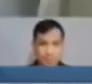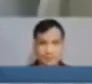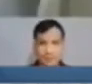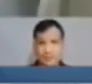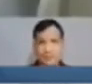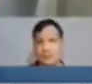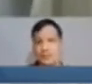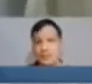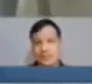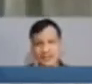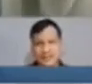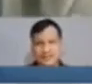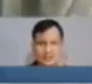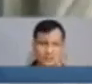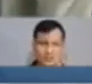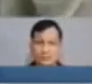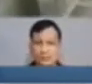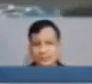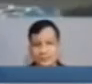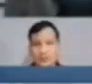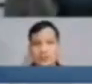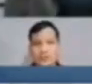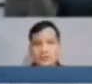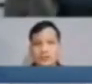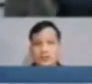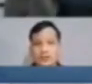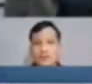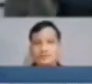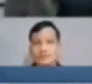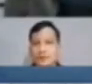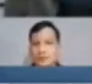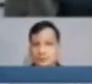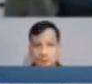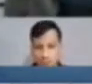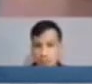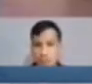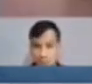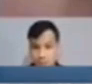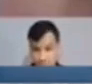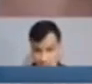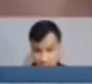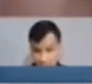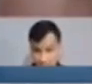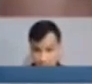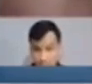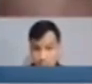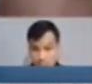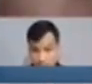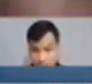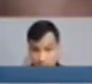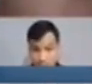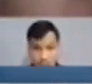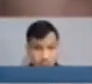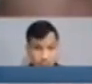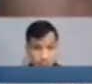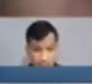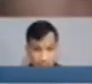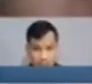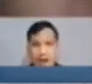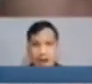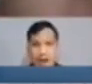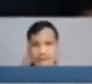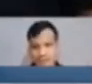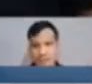assessed yung face-to-face pero limited lang po. Walang babayaran sa nabanggit na training at aabutin lamang na 5 araw ang